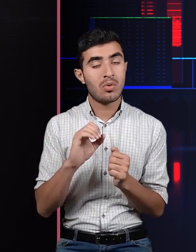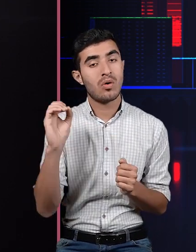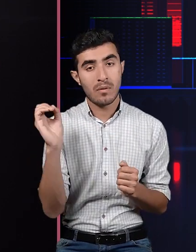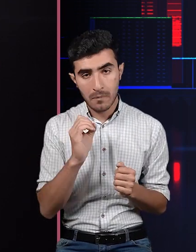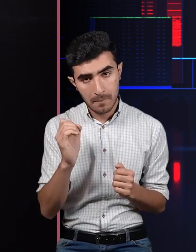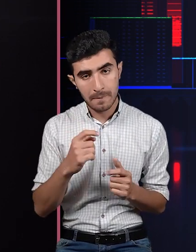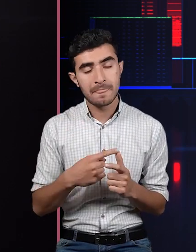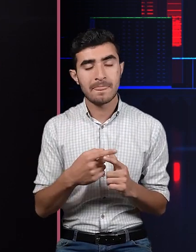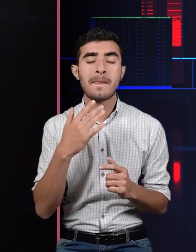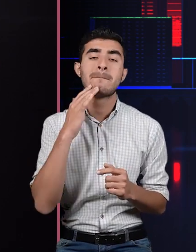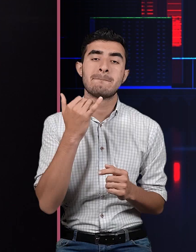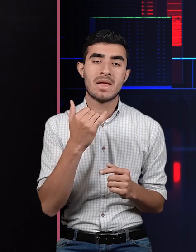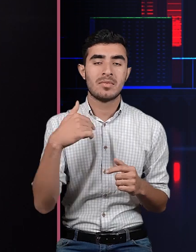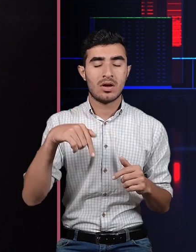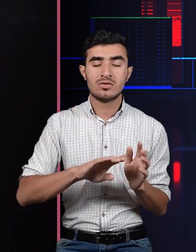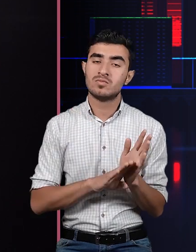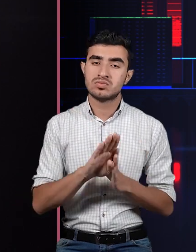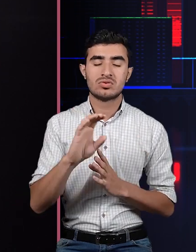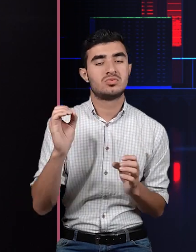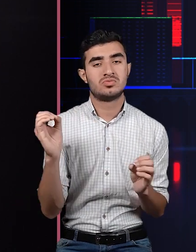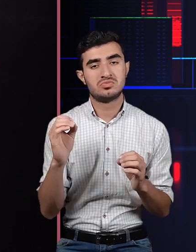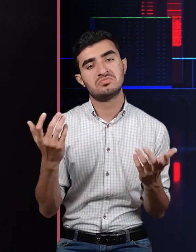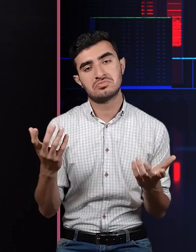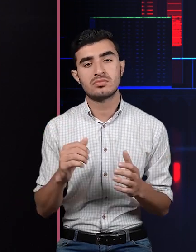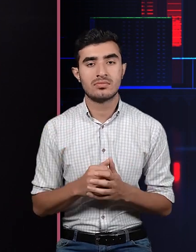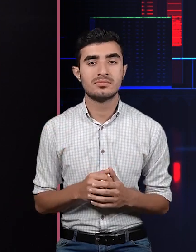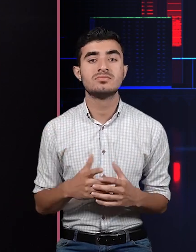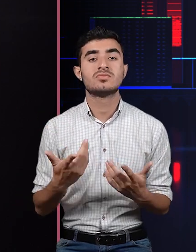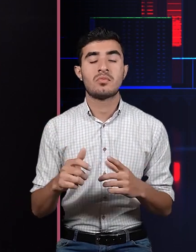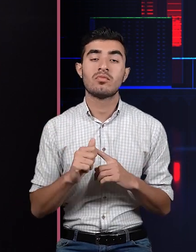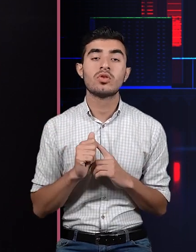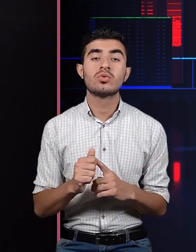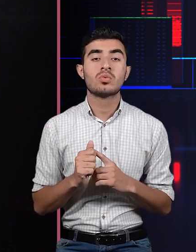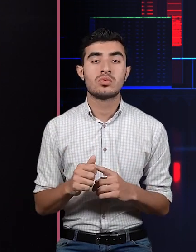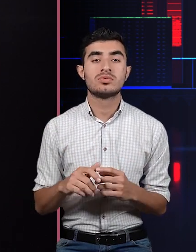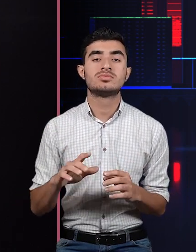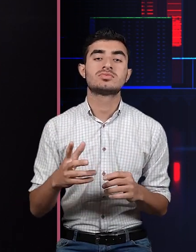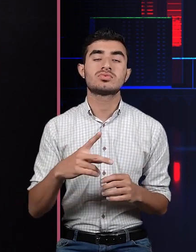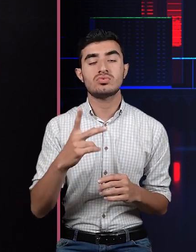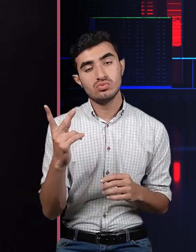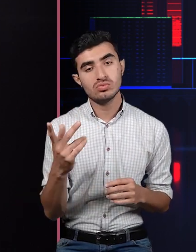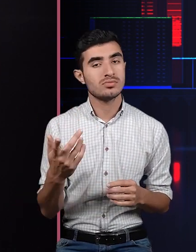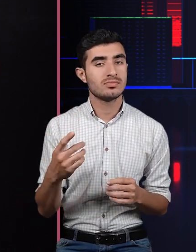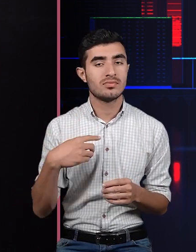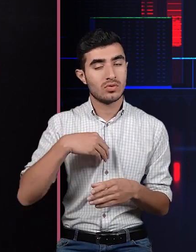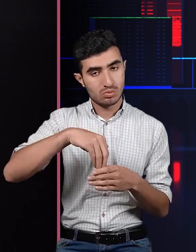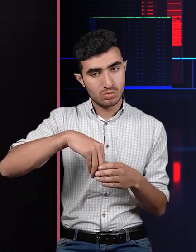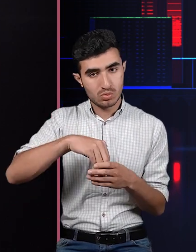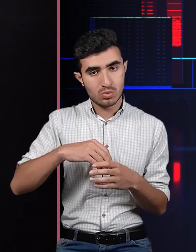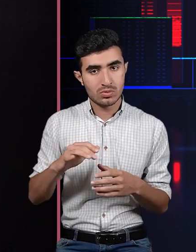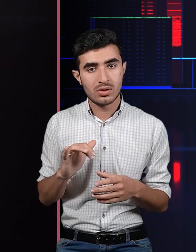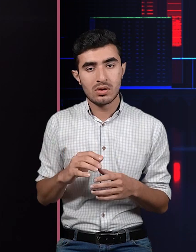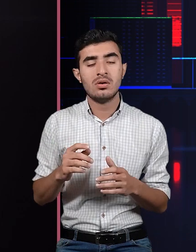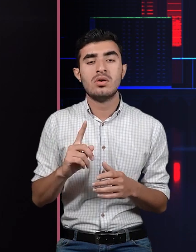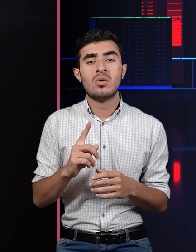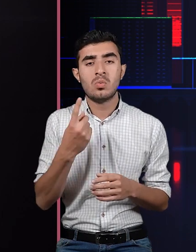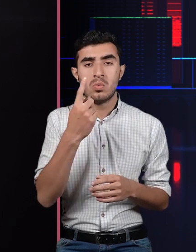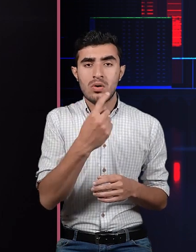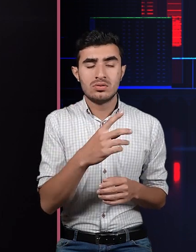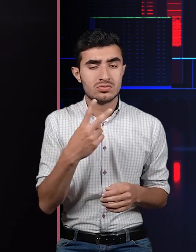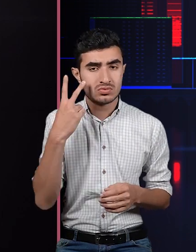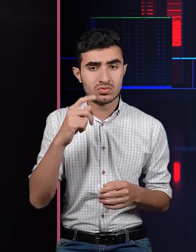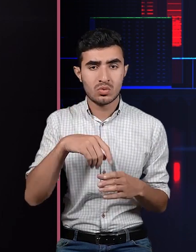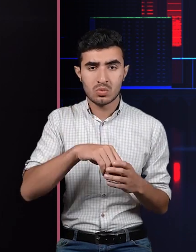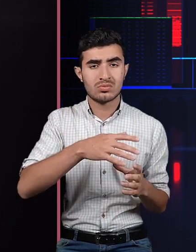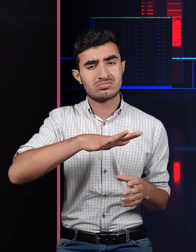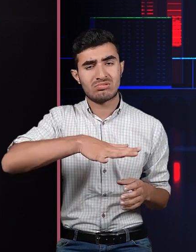का सपोर्ट ना मिलता तो शायद मैं यहाँ पर आज ना होती. एंड एक और चीज़ मैं ज़रूर बताना चाहूँगी कि कुकिंग को कभी भी